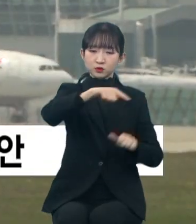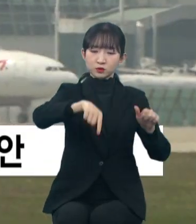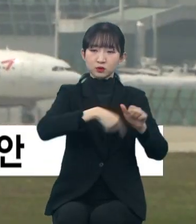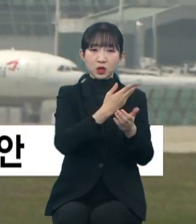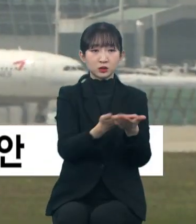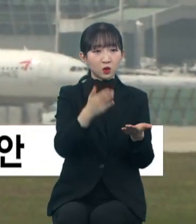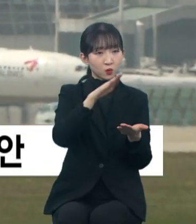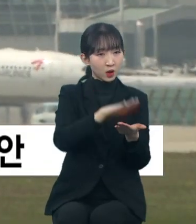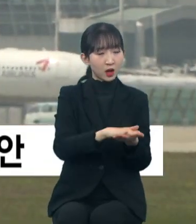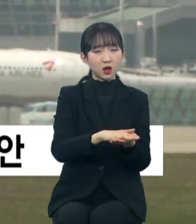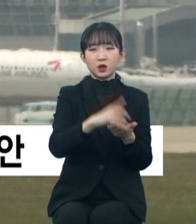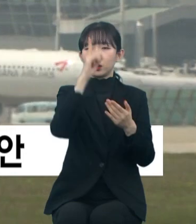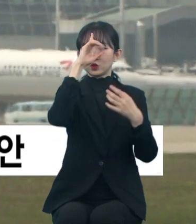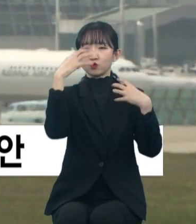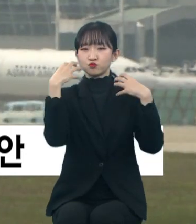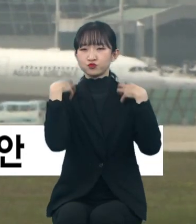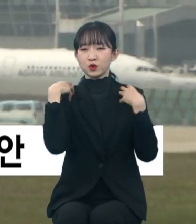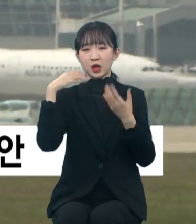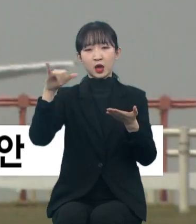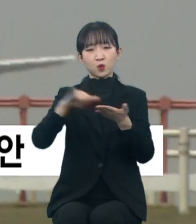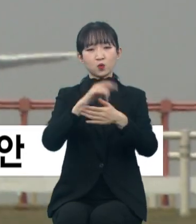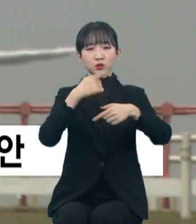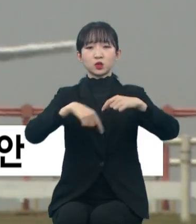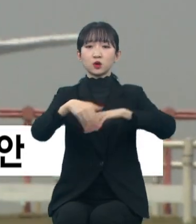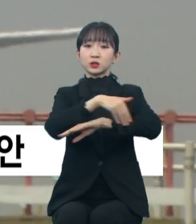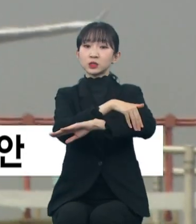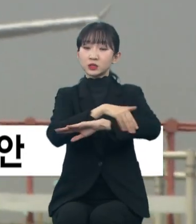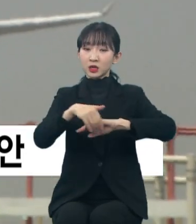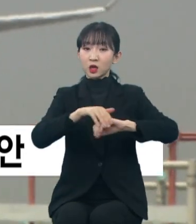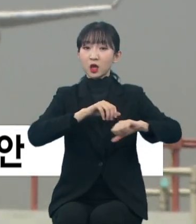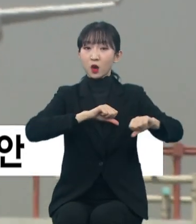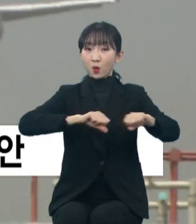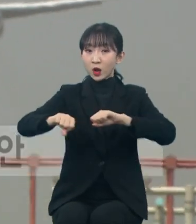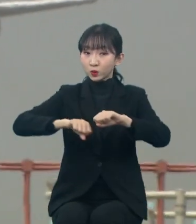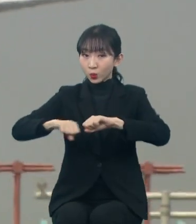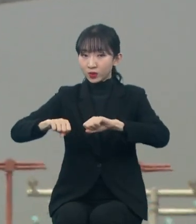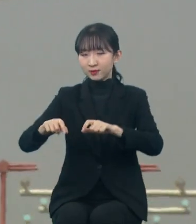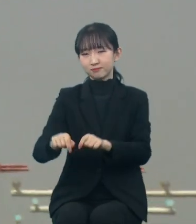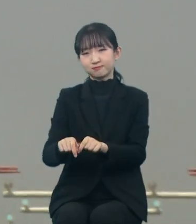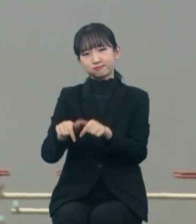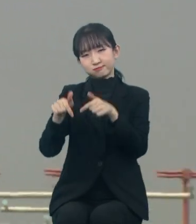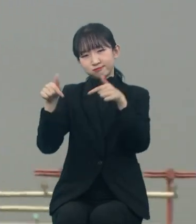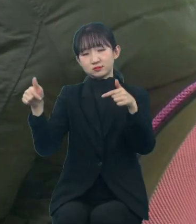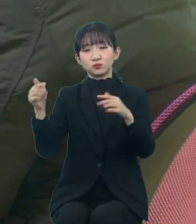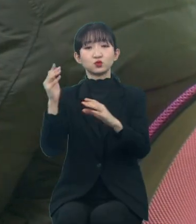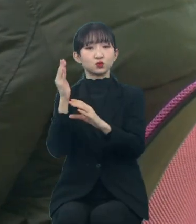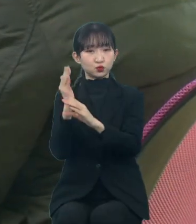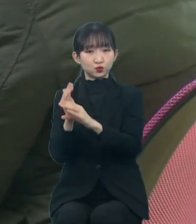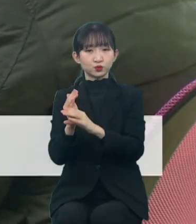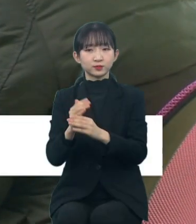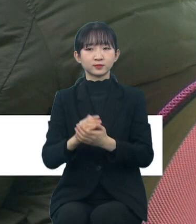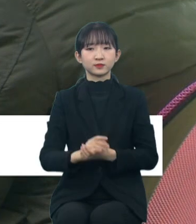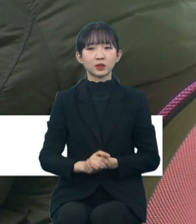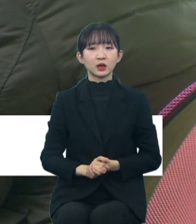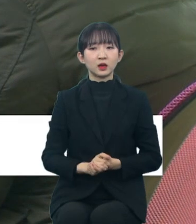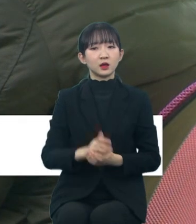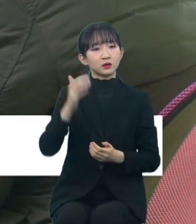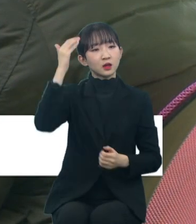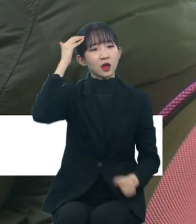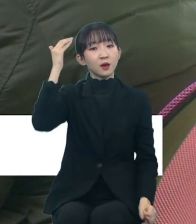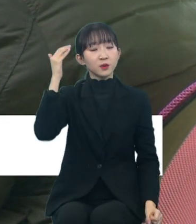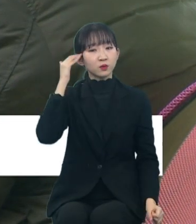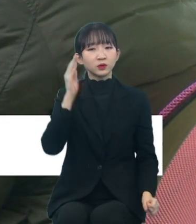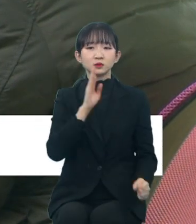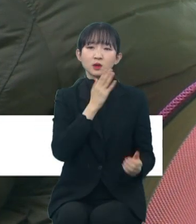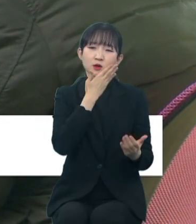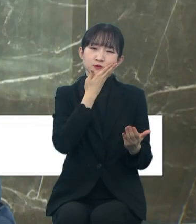정부의 원포트 항공 정책 촉구를 위한 움직임이 지역에서 본격화되고 있습니다. 현재 대한민국 중추공항인